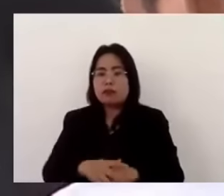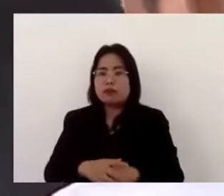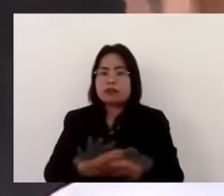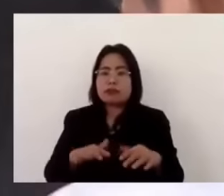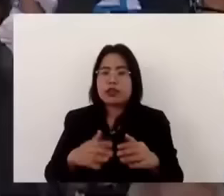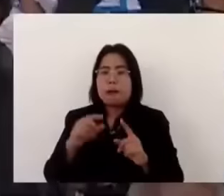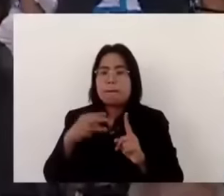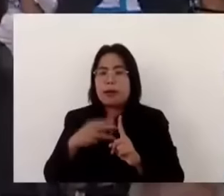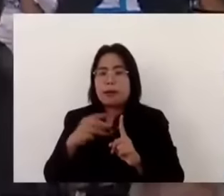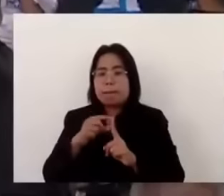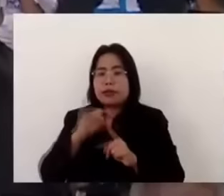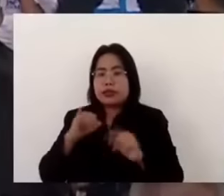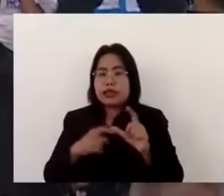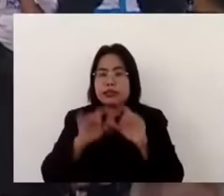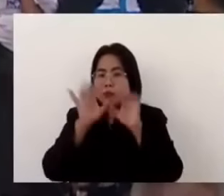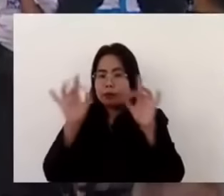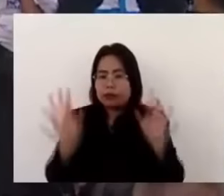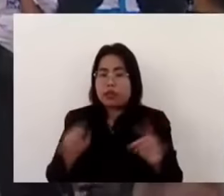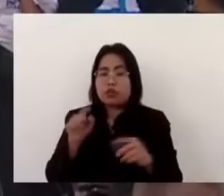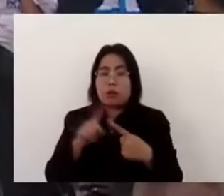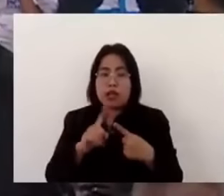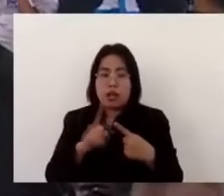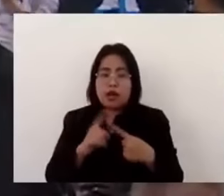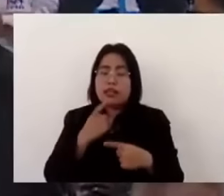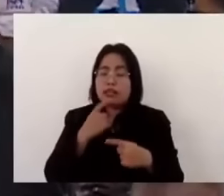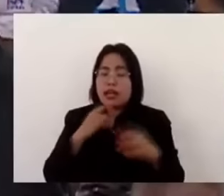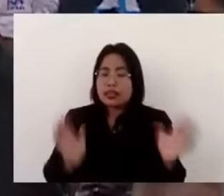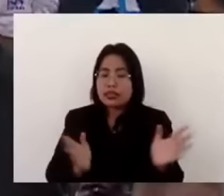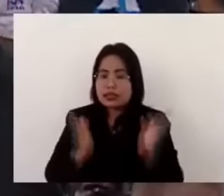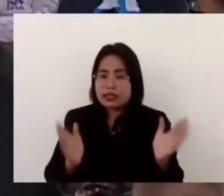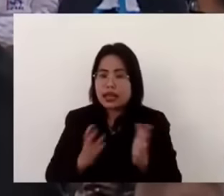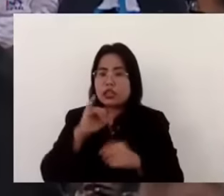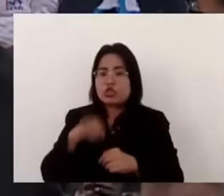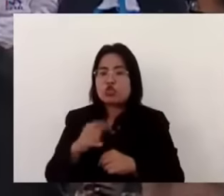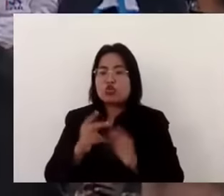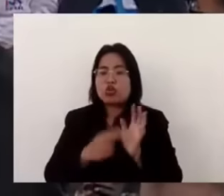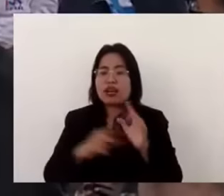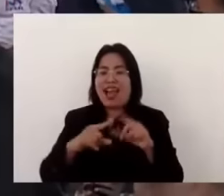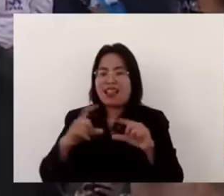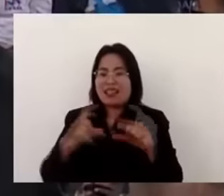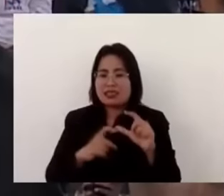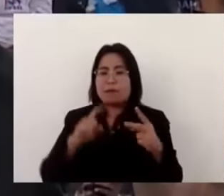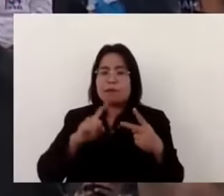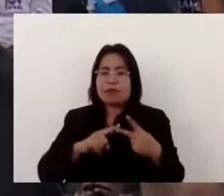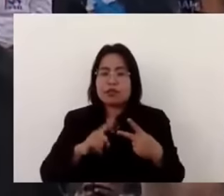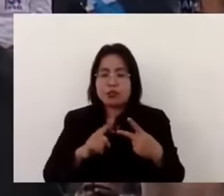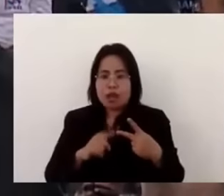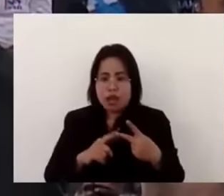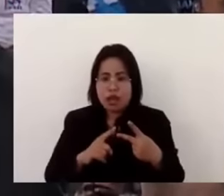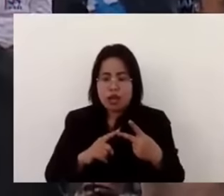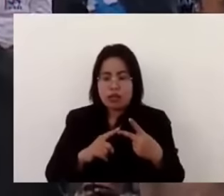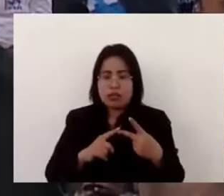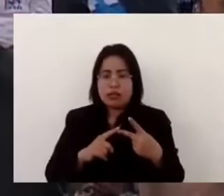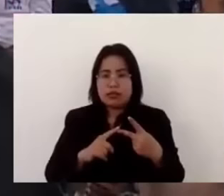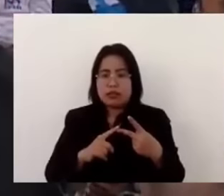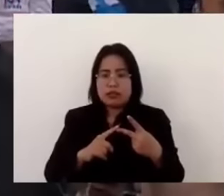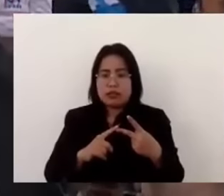BPJS dan sebagainya itu pertama tentang kesejahteraan e jurnalis eh dan kedua eh